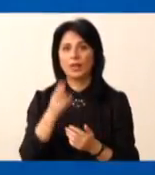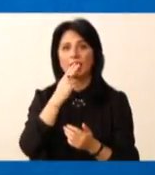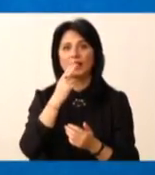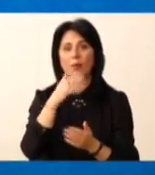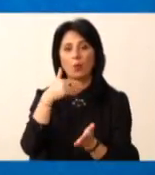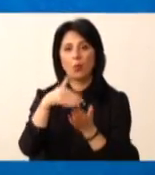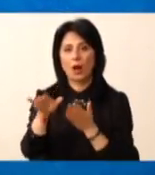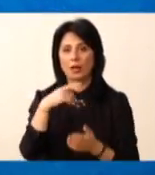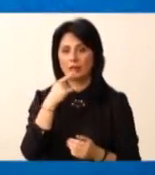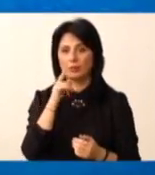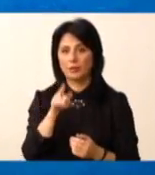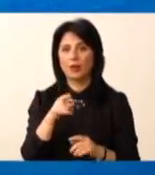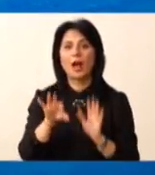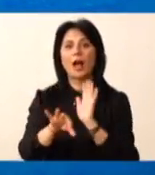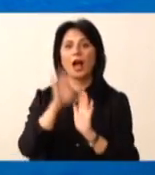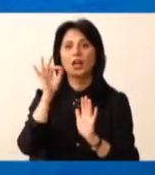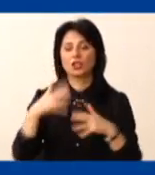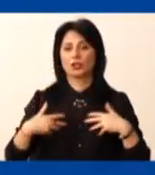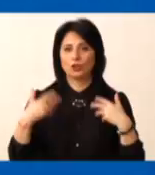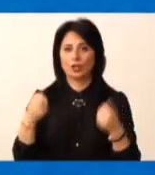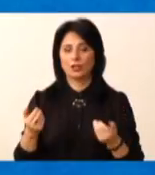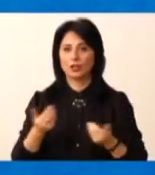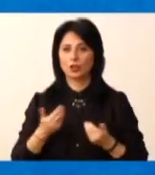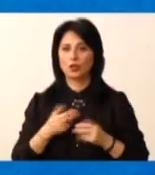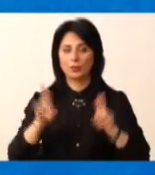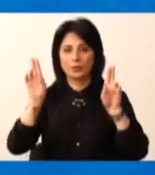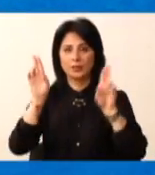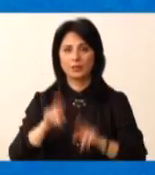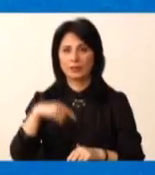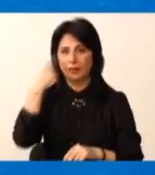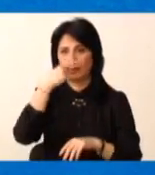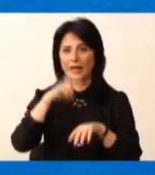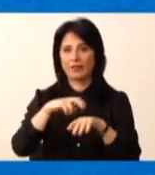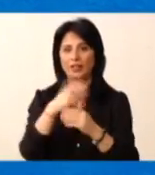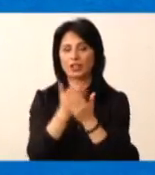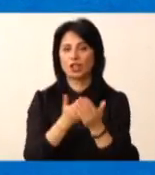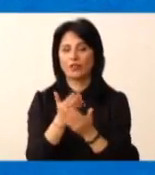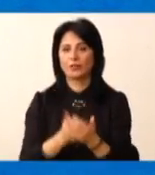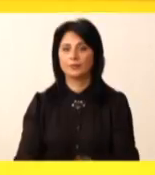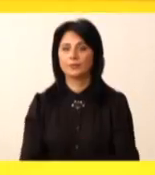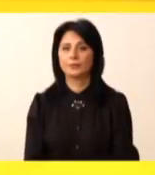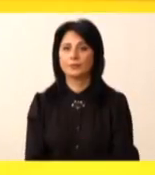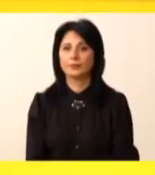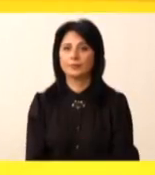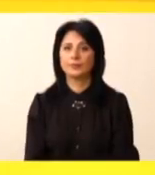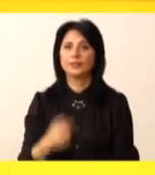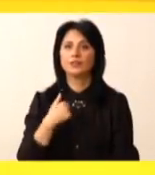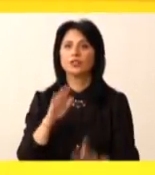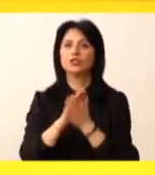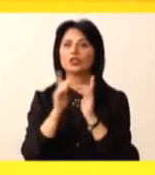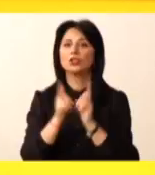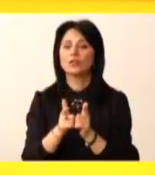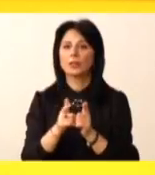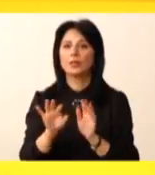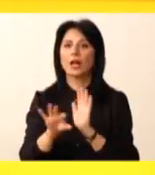თამბაქოზე უარის თქმით. აირჩიე ჯანსაღი ცხოვრების წესი პირადი ექიმის რჩევით. ჩვენ შევთანხმდით,